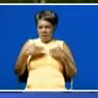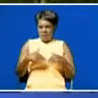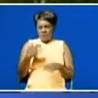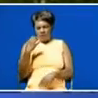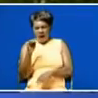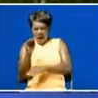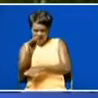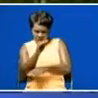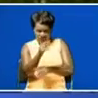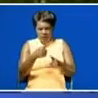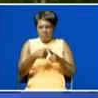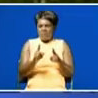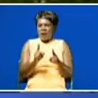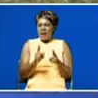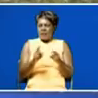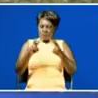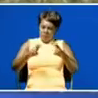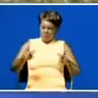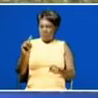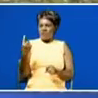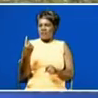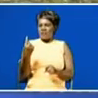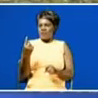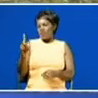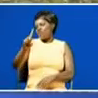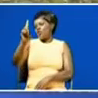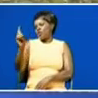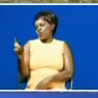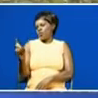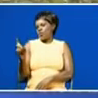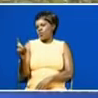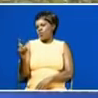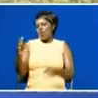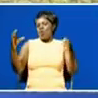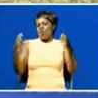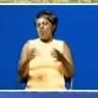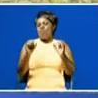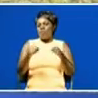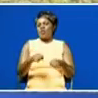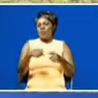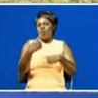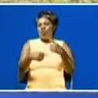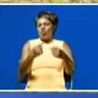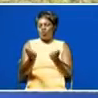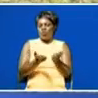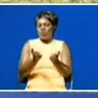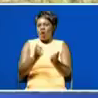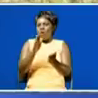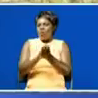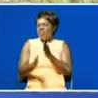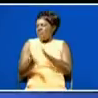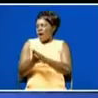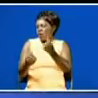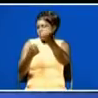mlango. Lakini si lazima tukague jameni. Lakini je, vilabu vitaweza kuendesha shughuli zake pasi na